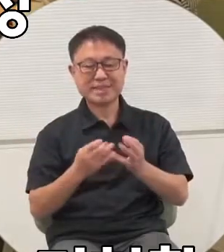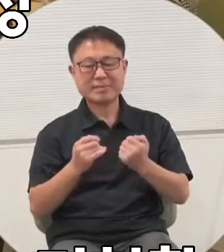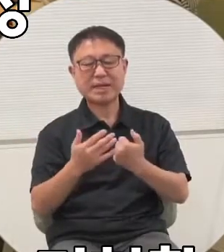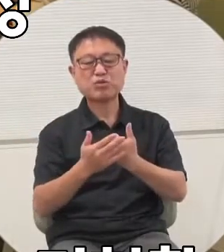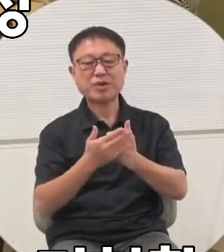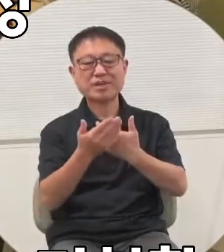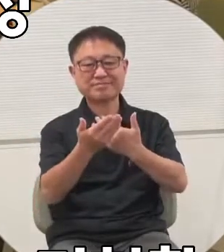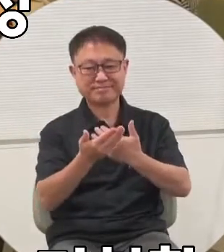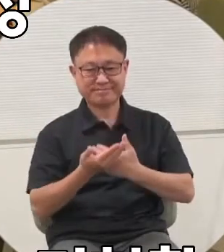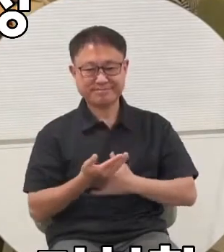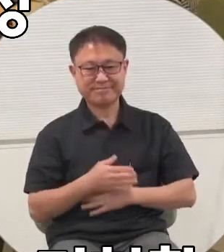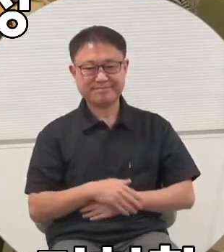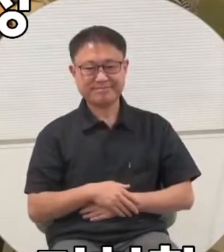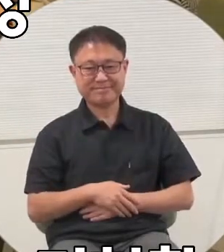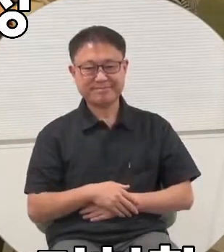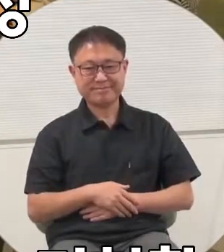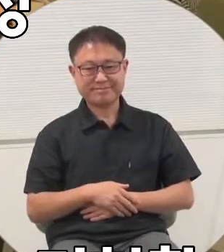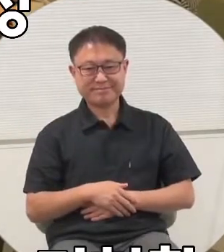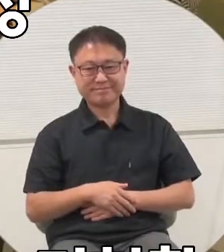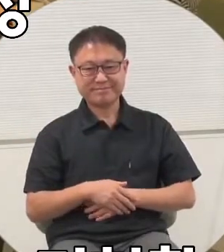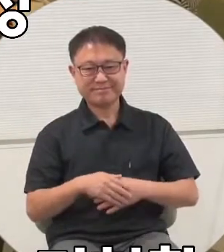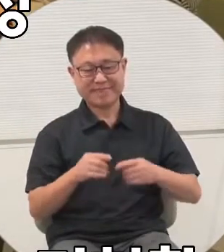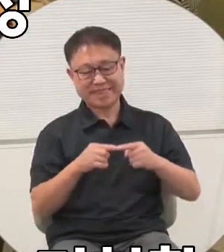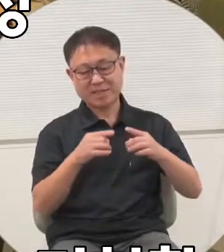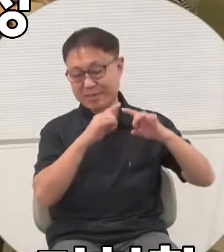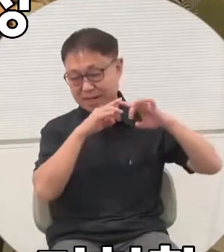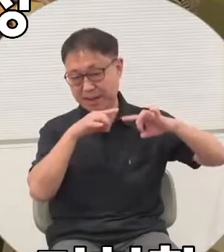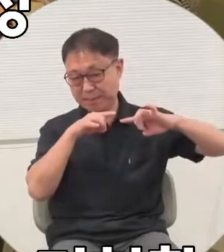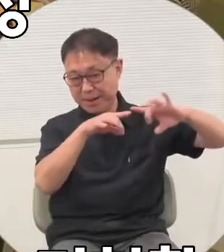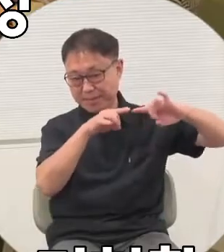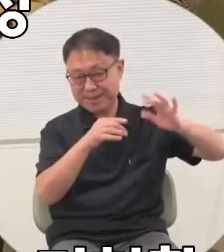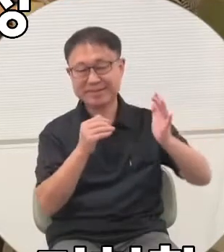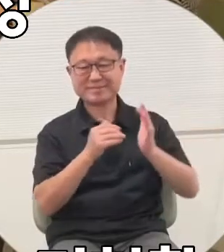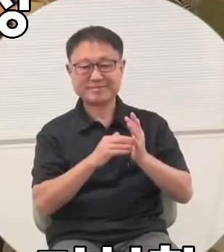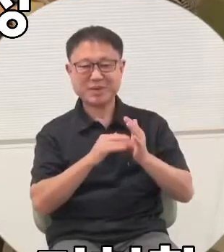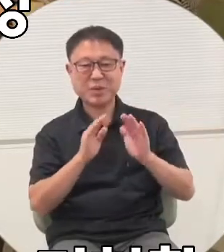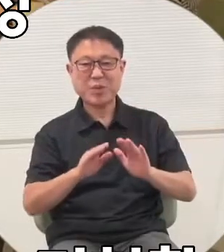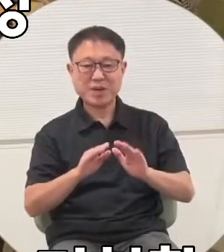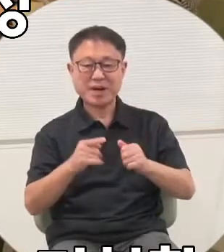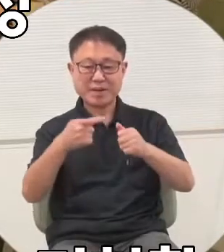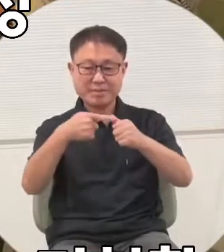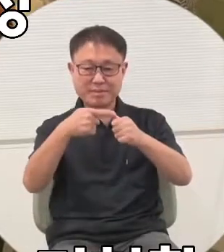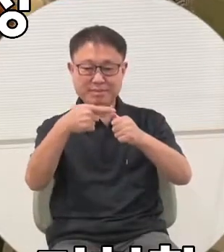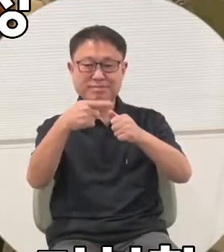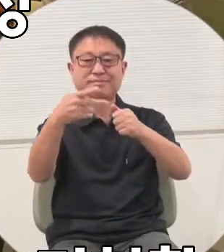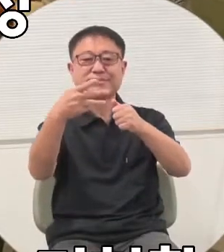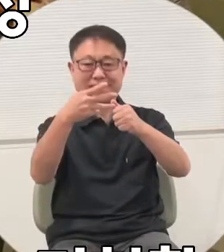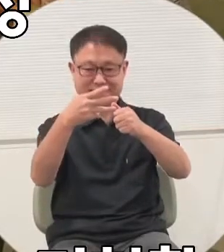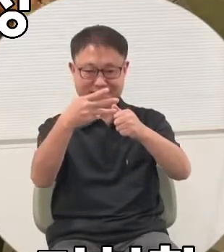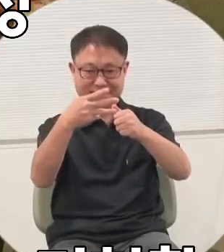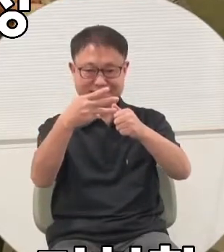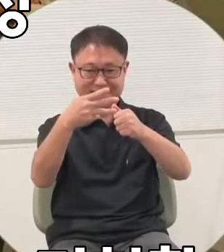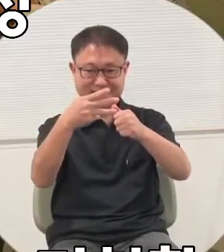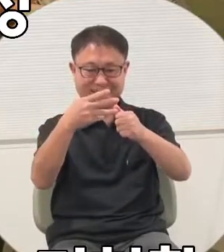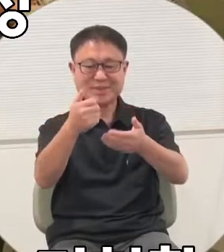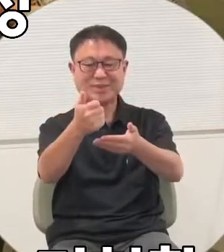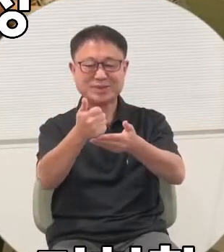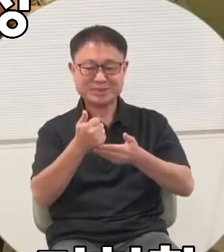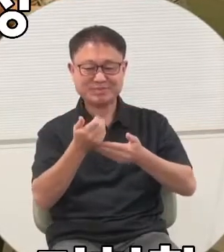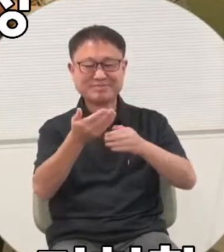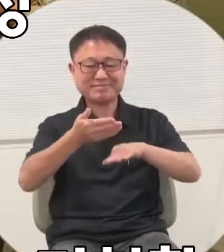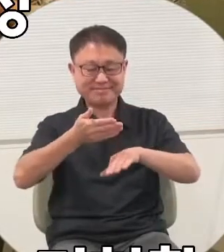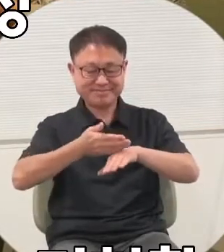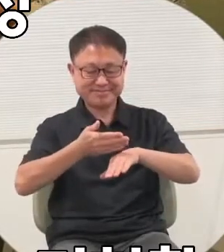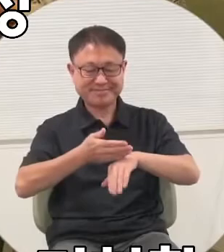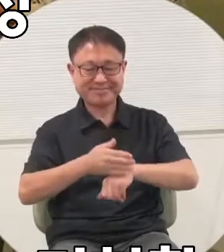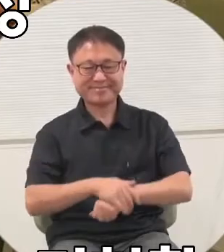주셨고 저희가 또 실시간 생중계로 진행을 했고요. 오늘이 세 번째네요. 저희를 초대해 주셔서 너무